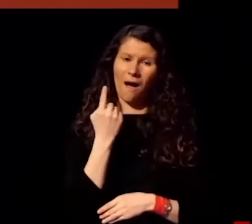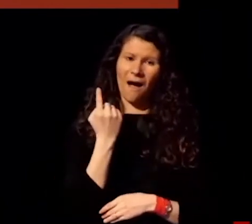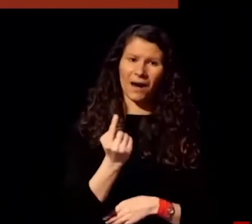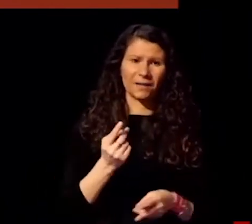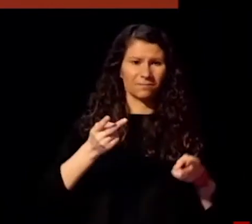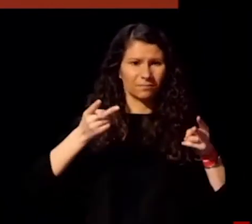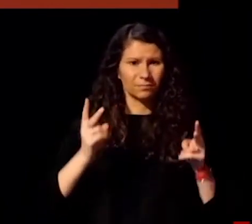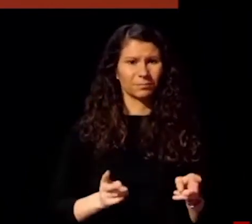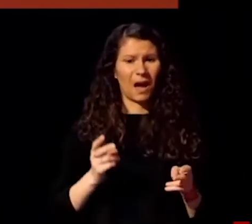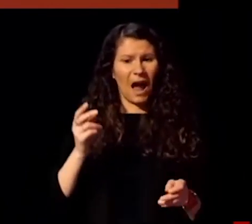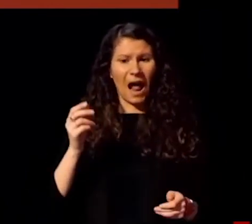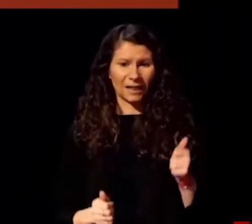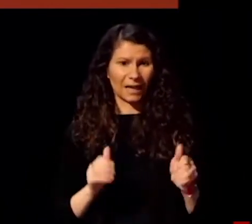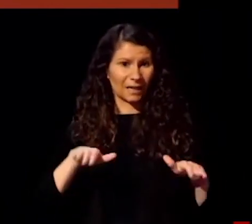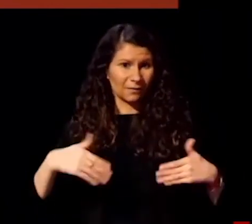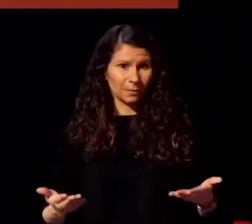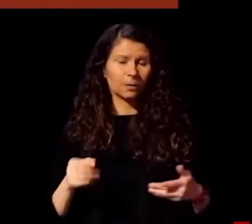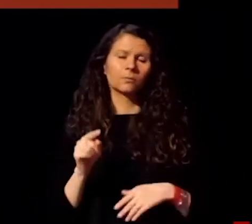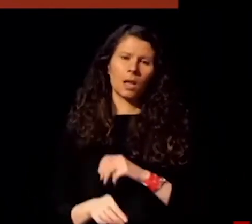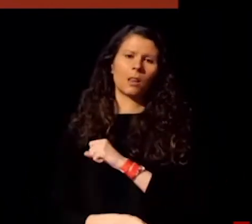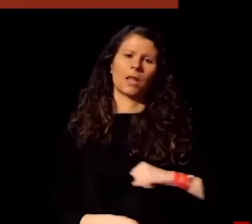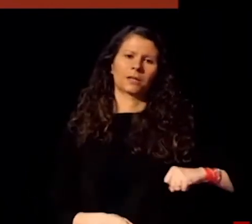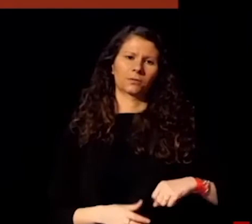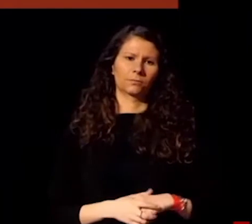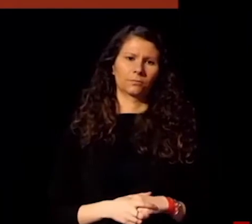alternative die linke